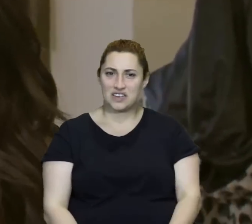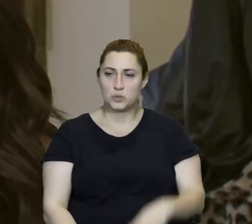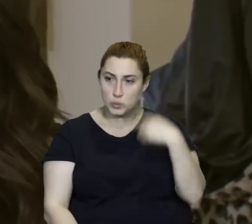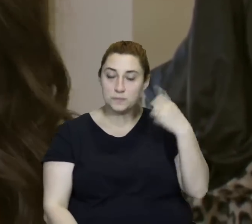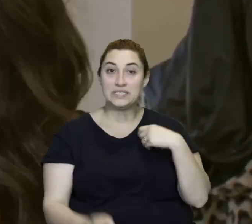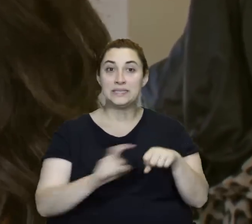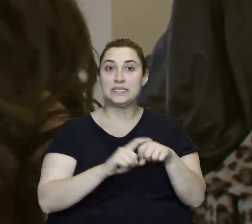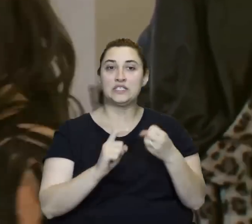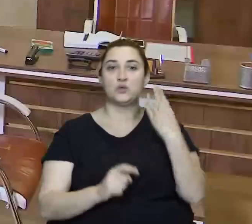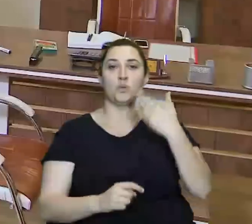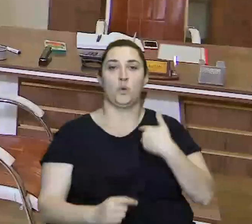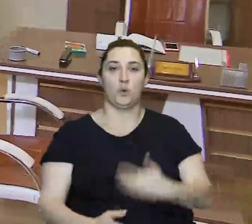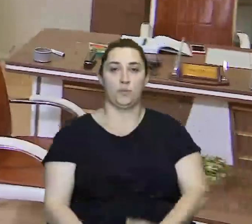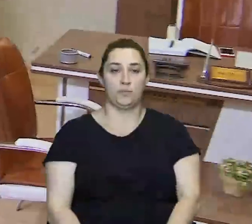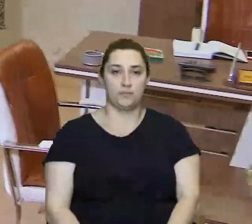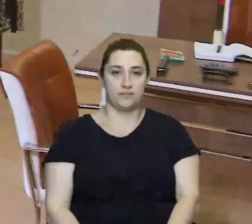sinirim bozuluyor.